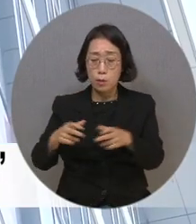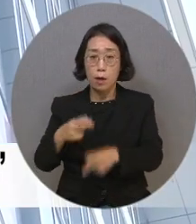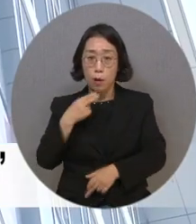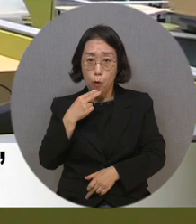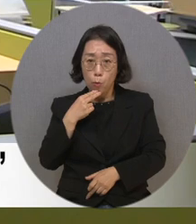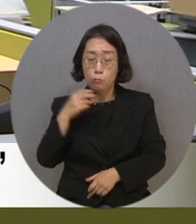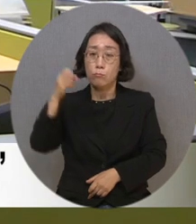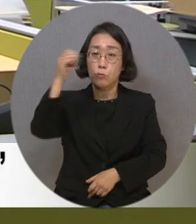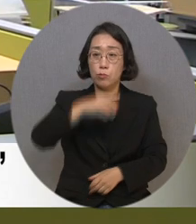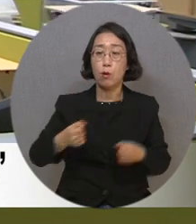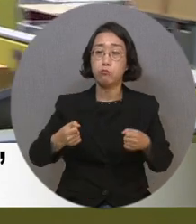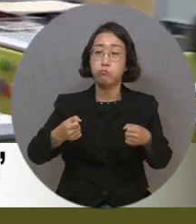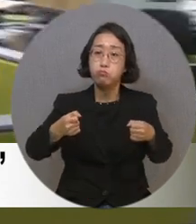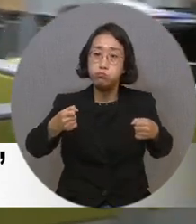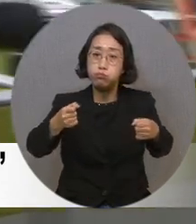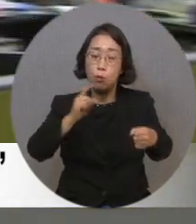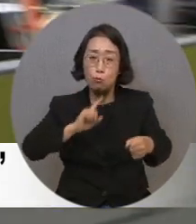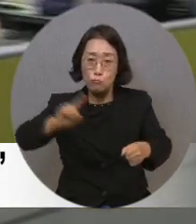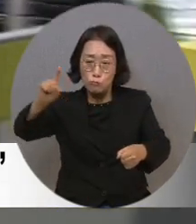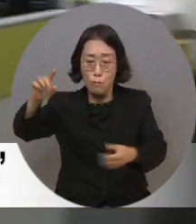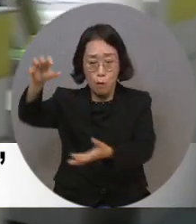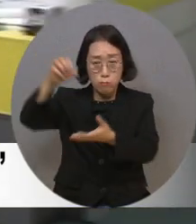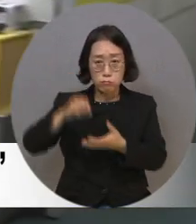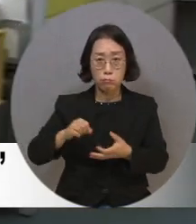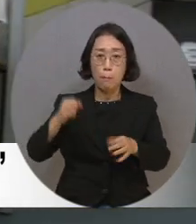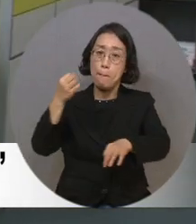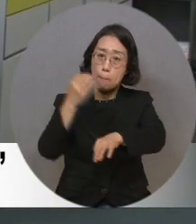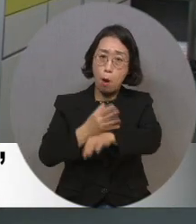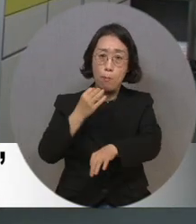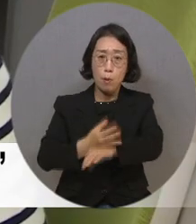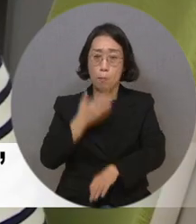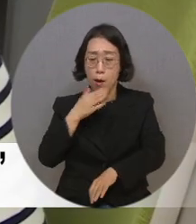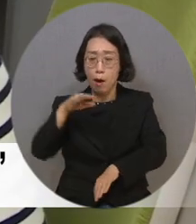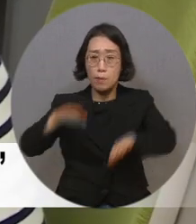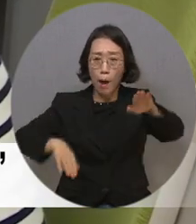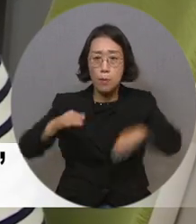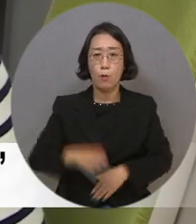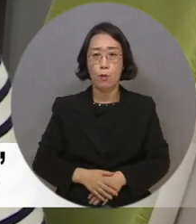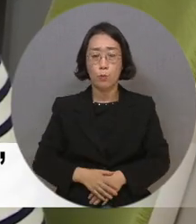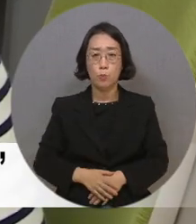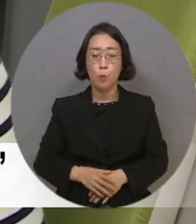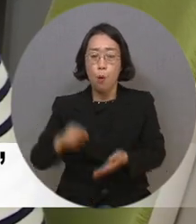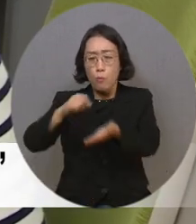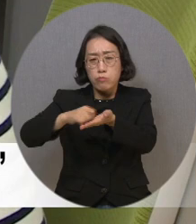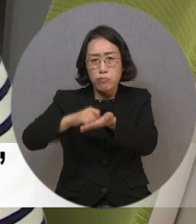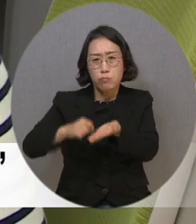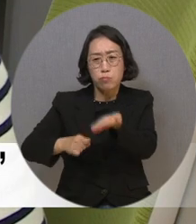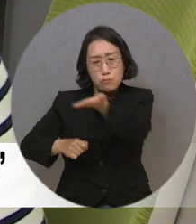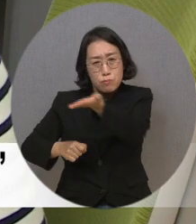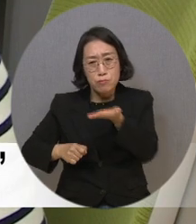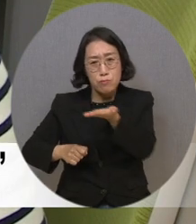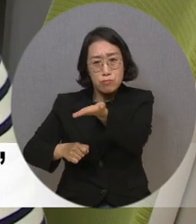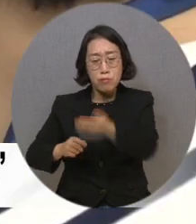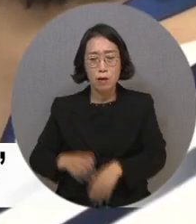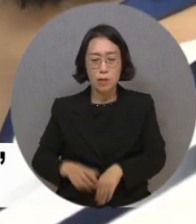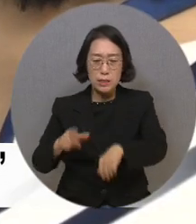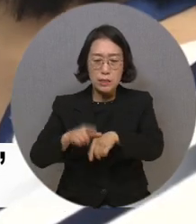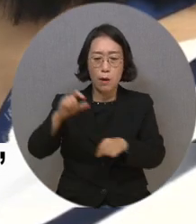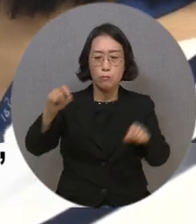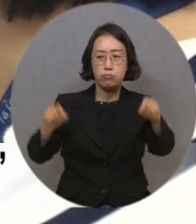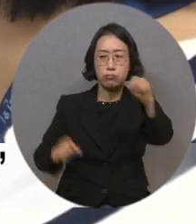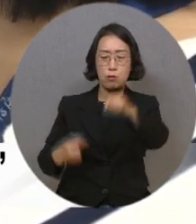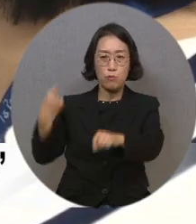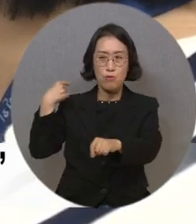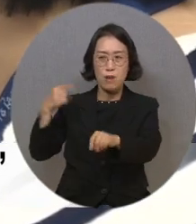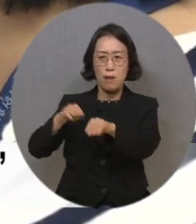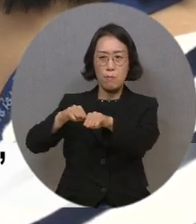앱 없이도 운전 중 승차 구매 서비스를 이용할 수 있고 직원과 필담으로 소통할 경우 정차 시간과 이동